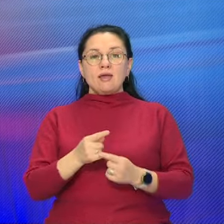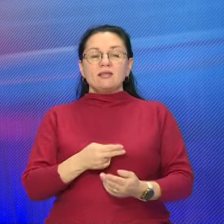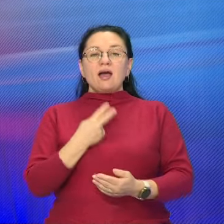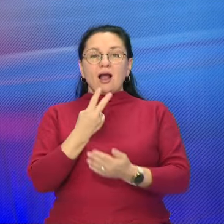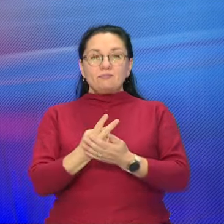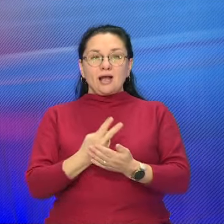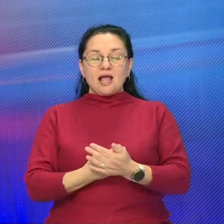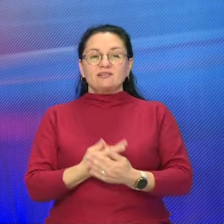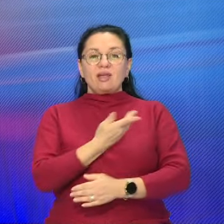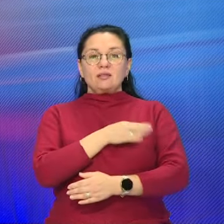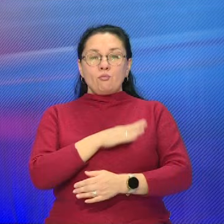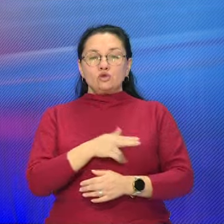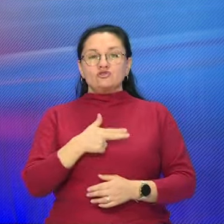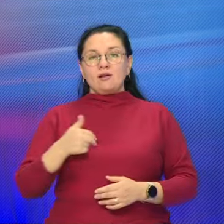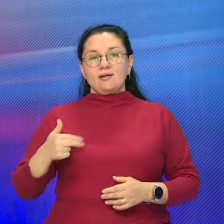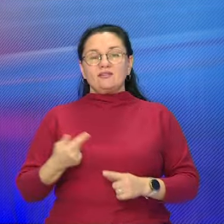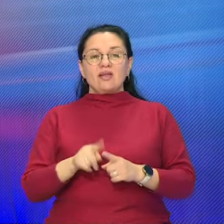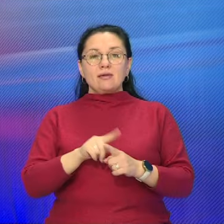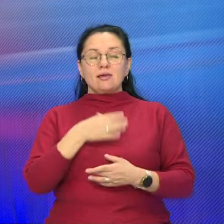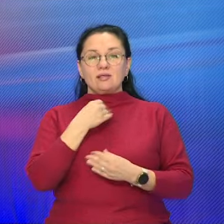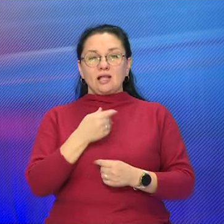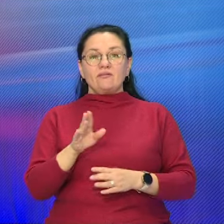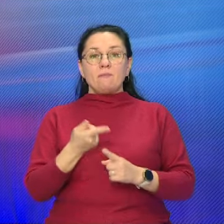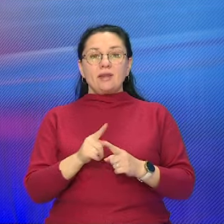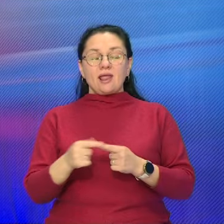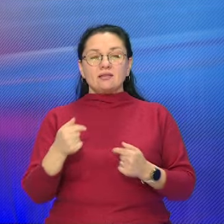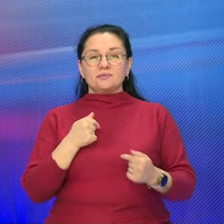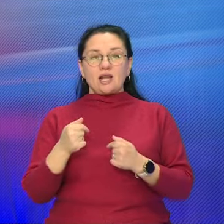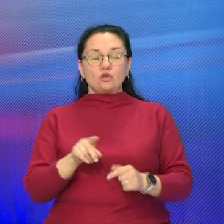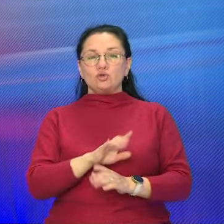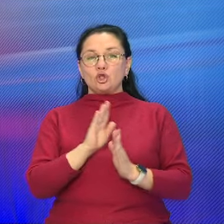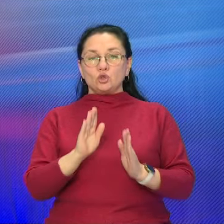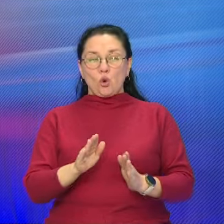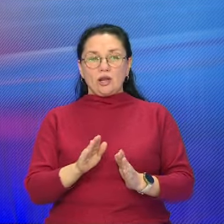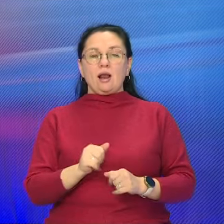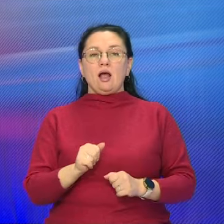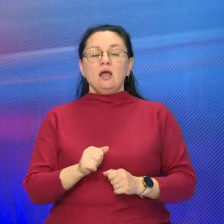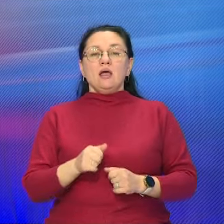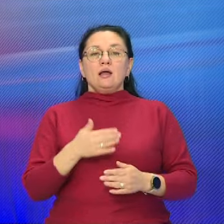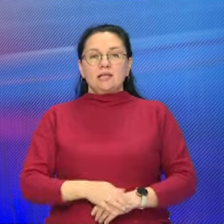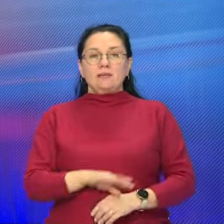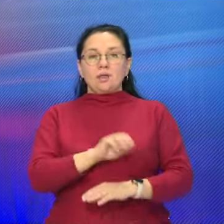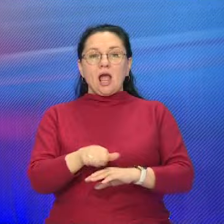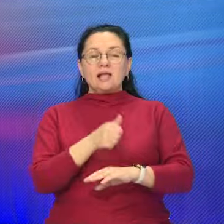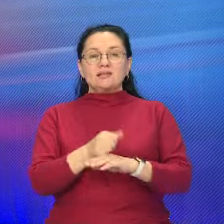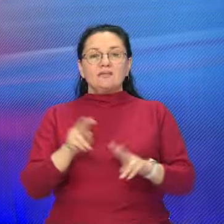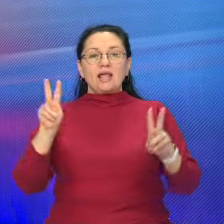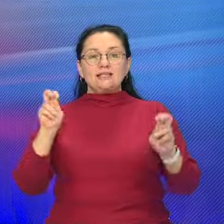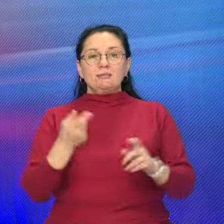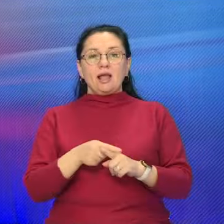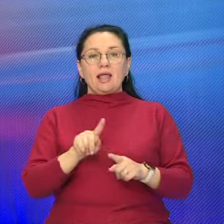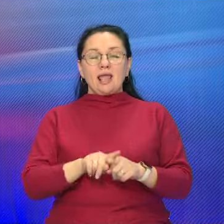Польши, Литвы и Латвии. При этом страдают не только беженцы, но и население приграничья. Основная тематика